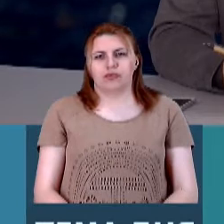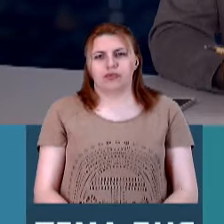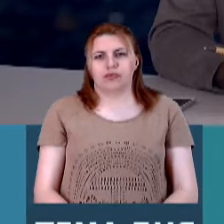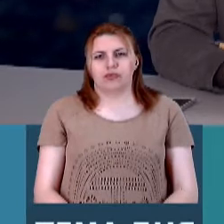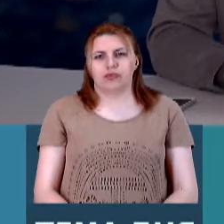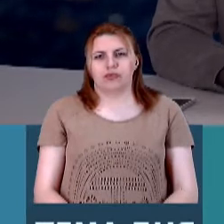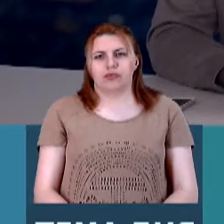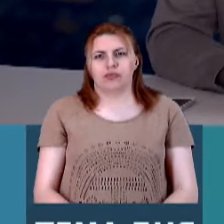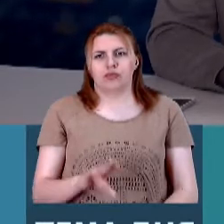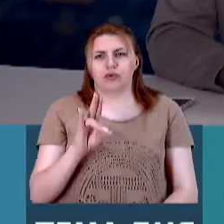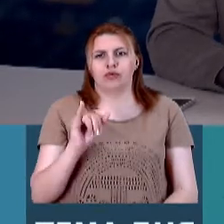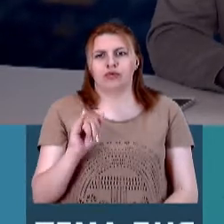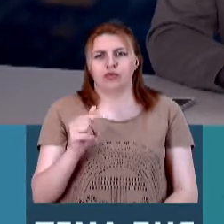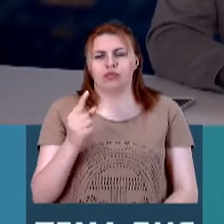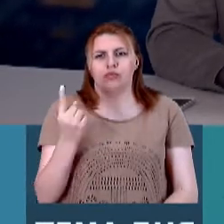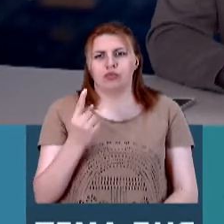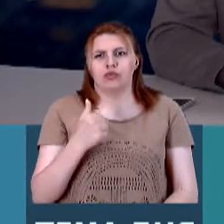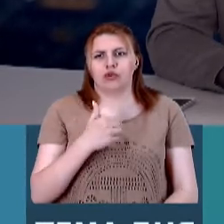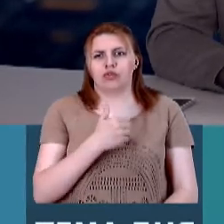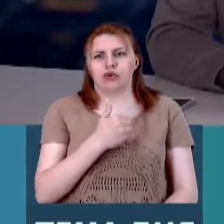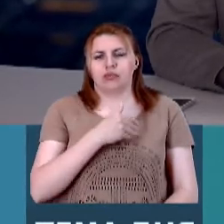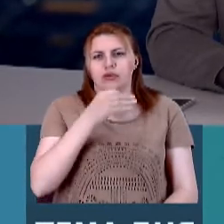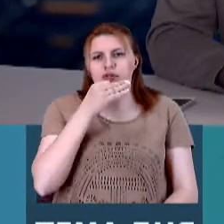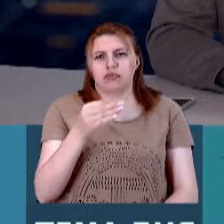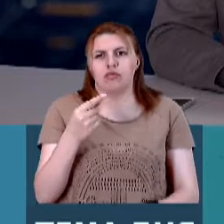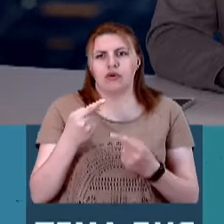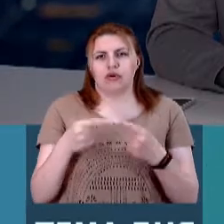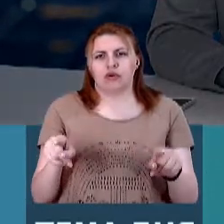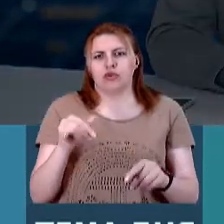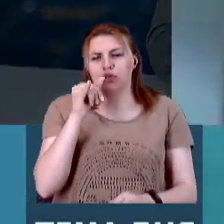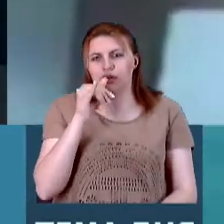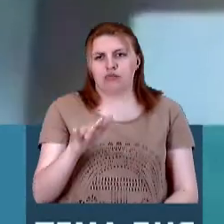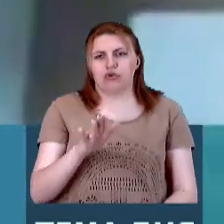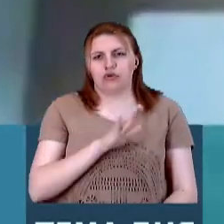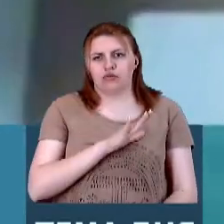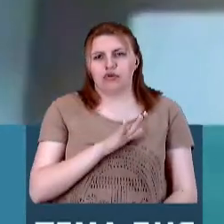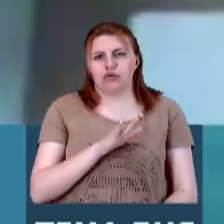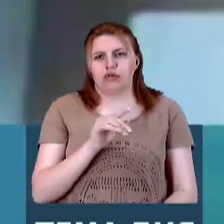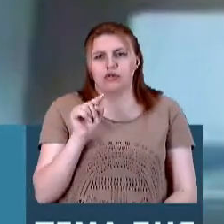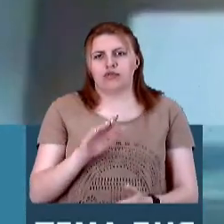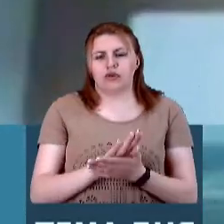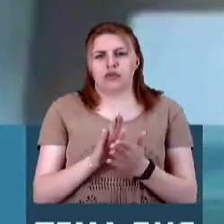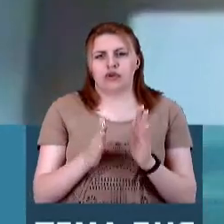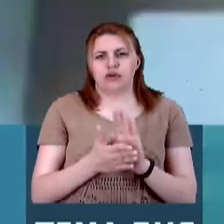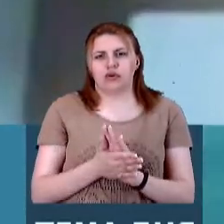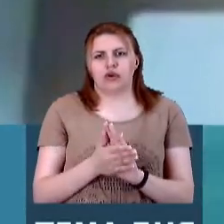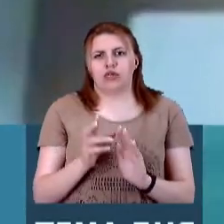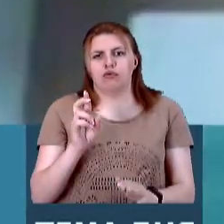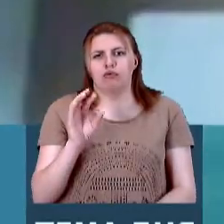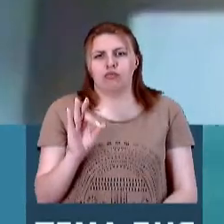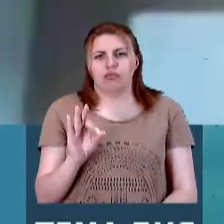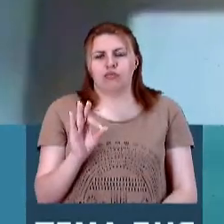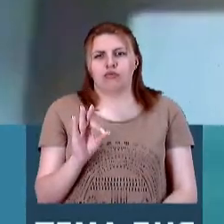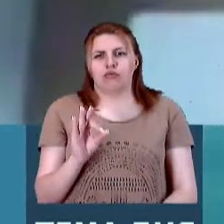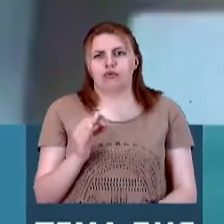Ну, по-перше, я хотів би зазначити, що по-іншому і не може бути в тій ситуації, бо